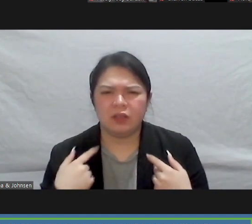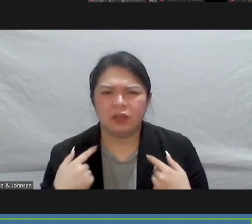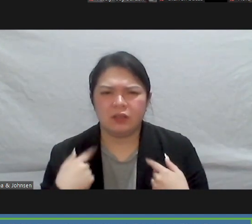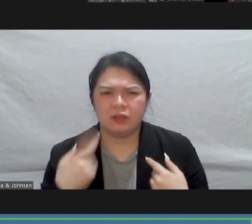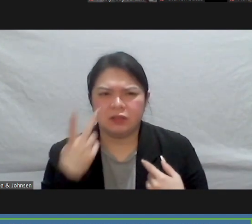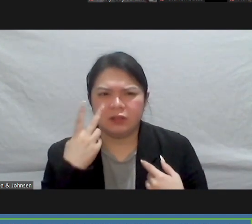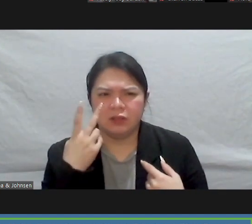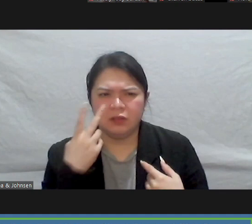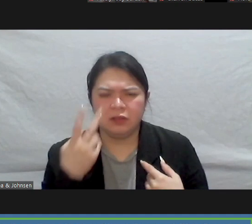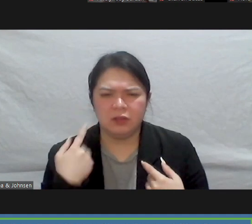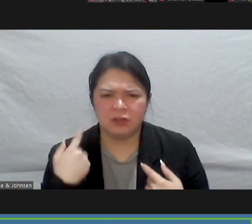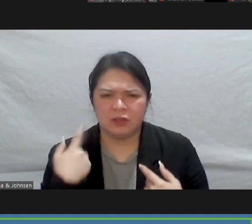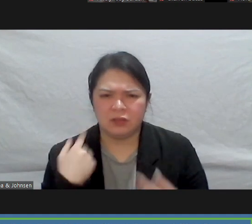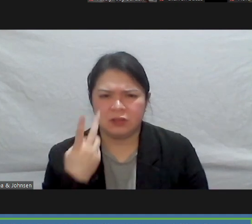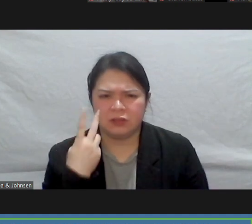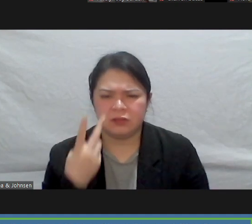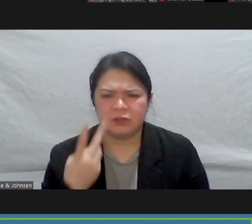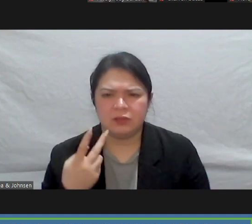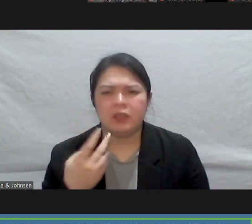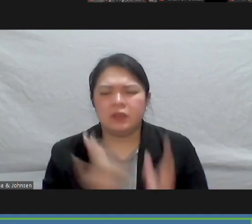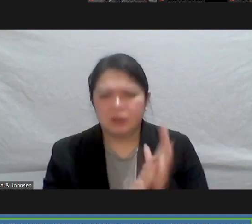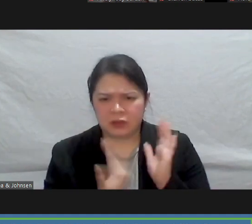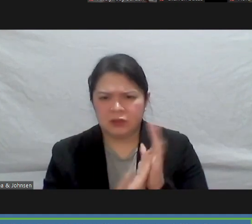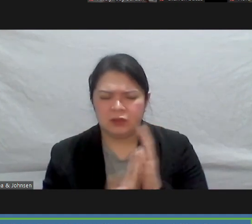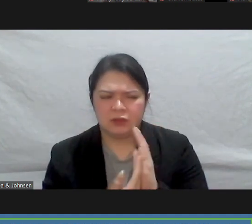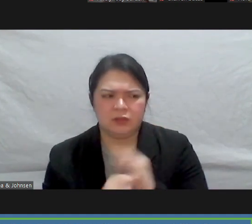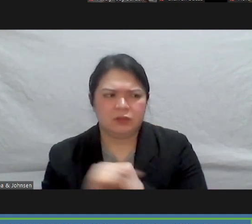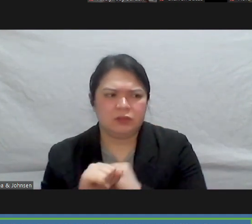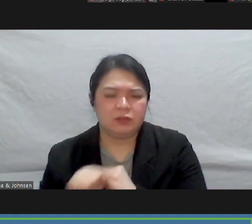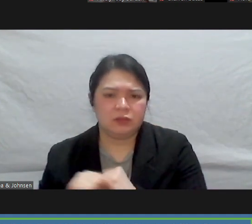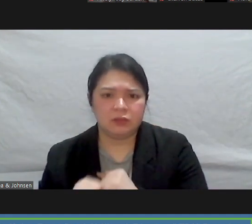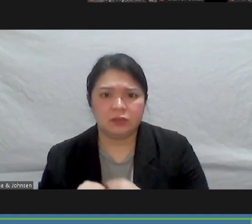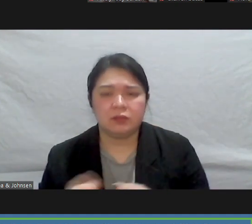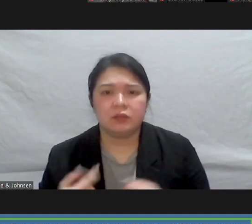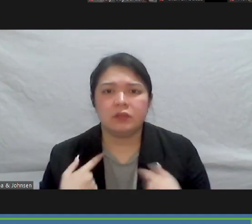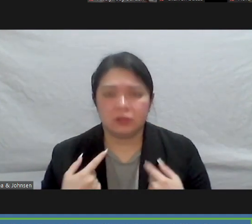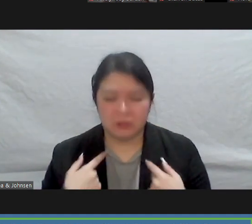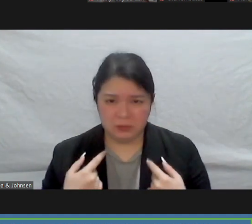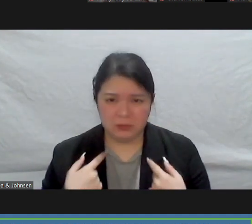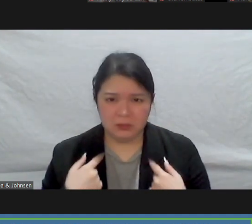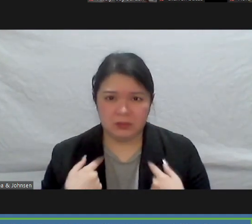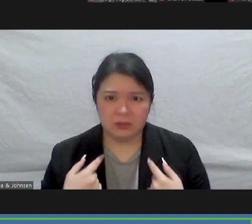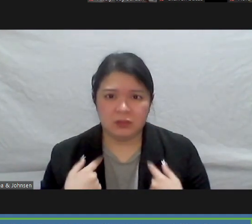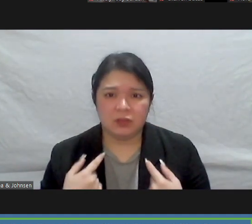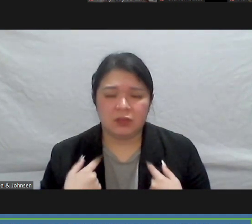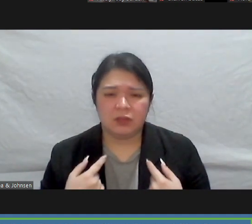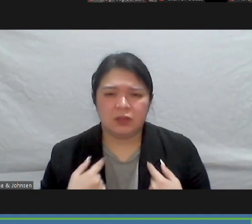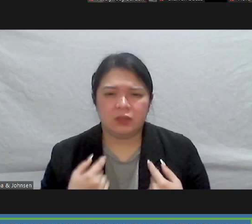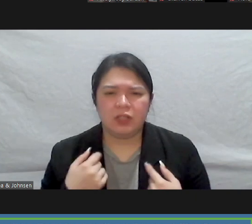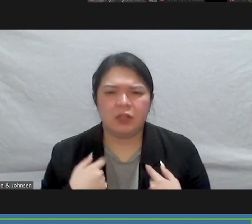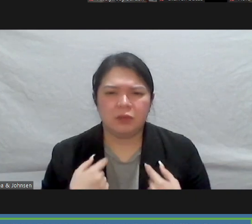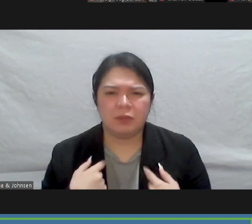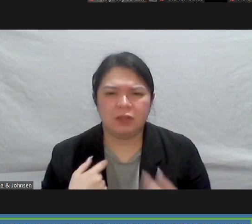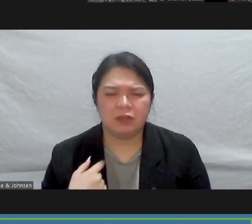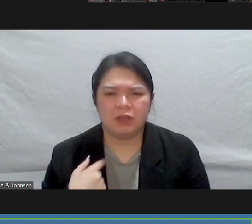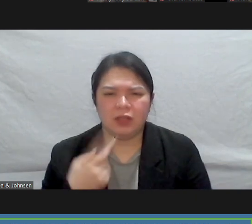isang edukasyon na tunay na inklusibo, no? Yung hindi nagbabaliwala, no,